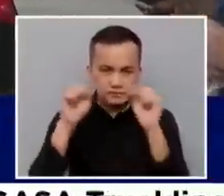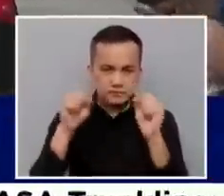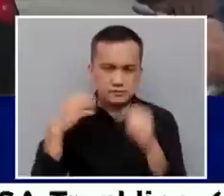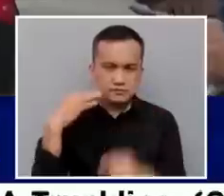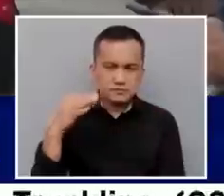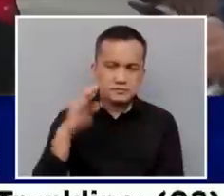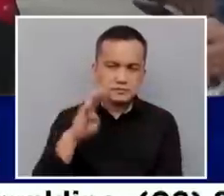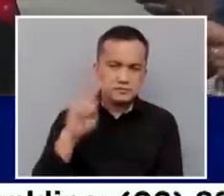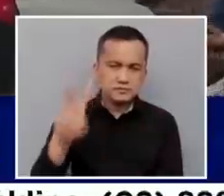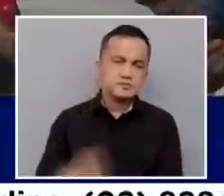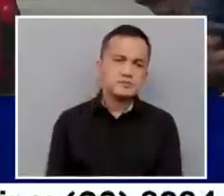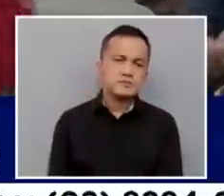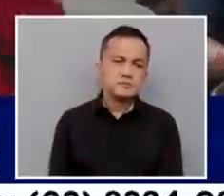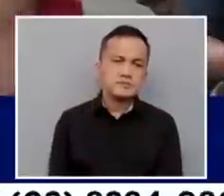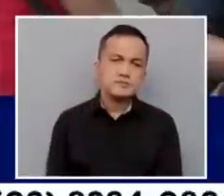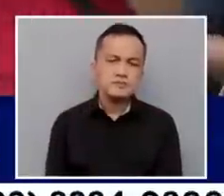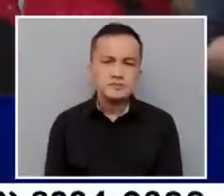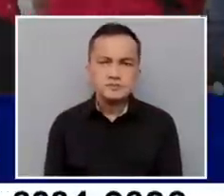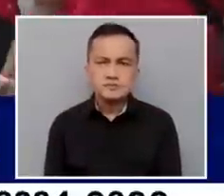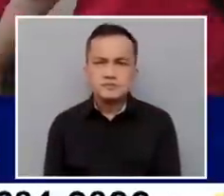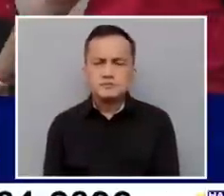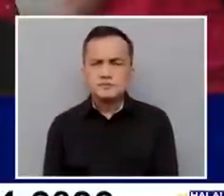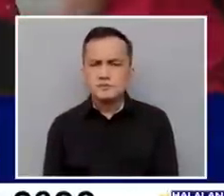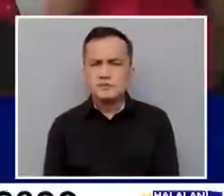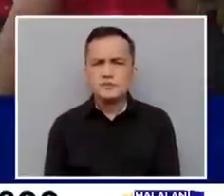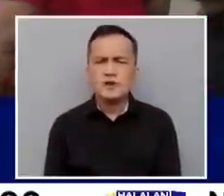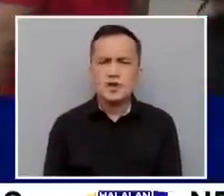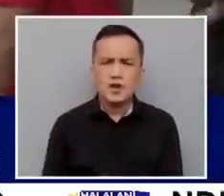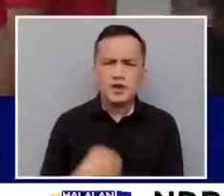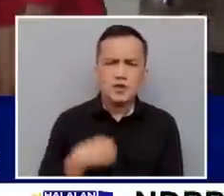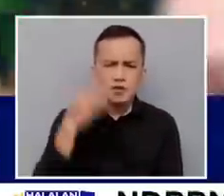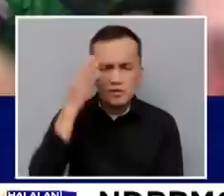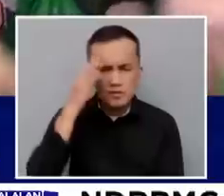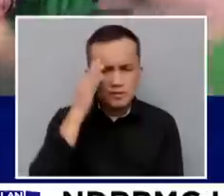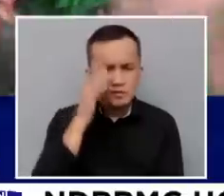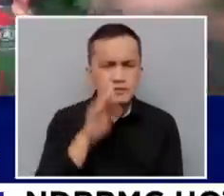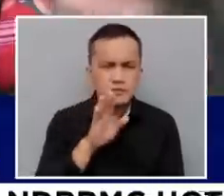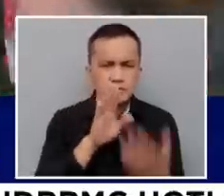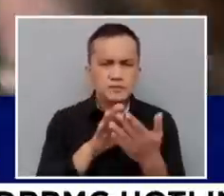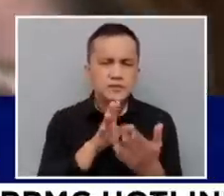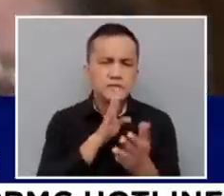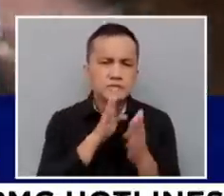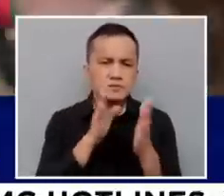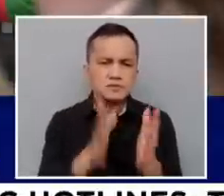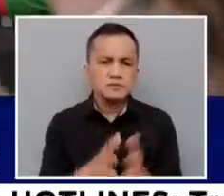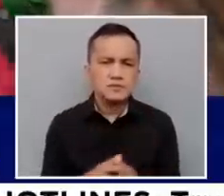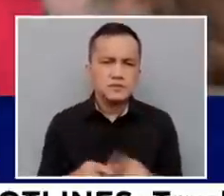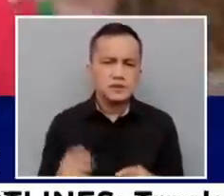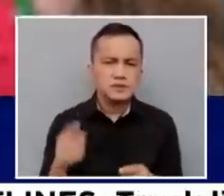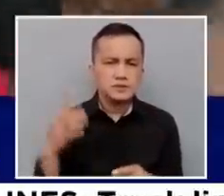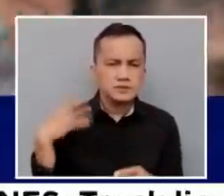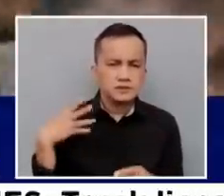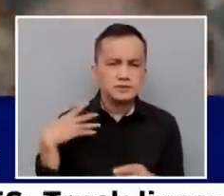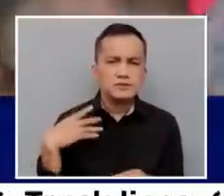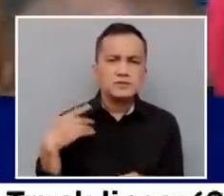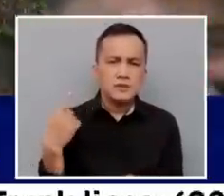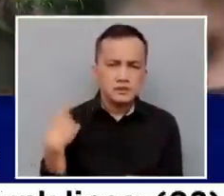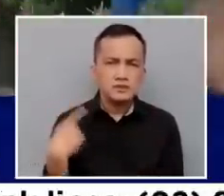candidate Bongbong Marcos. Ang alam ko, hinirap sila ng tagapagsalita. Ay, pero inaantay siguro nila na magkaroon